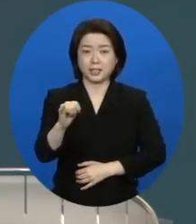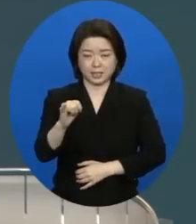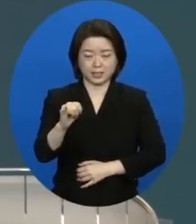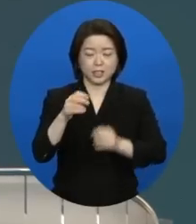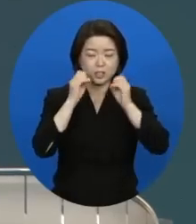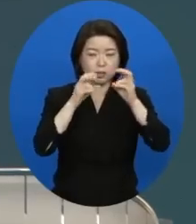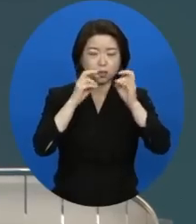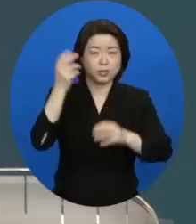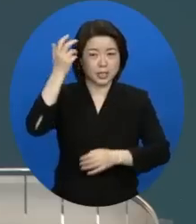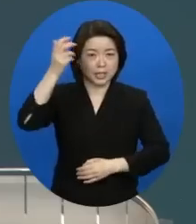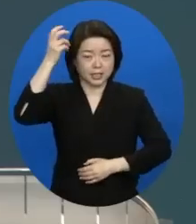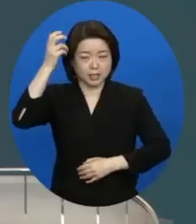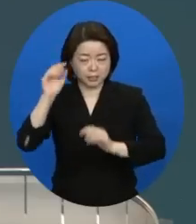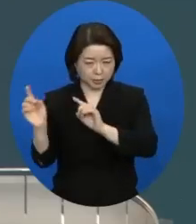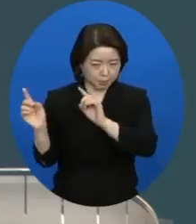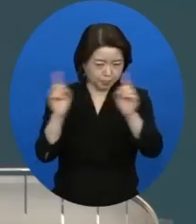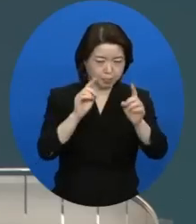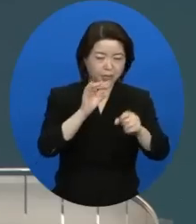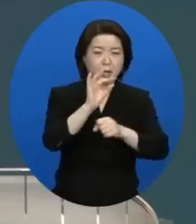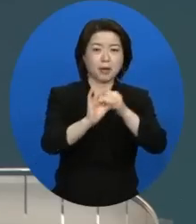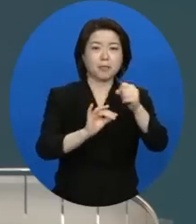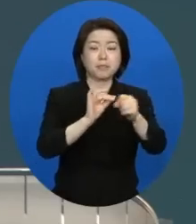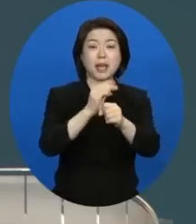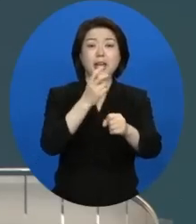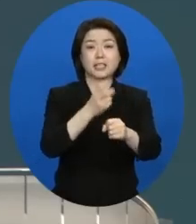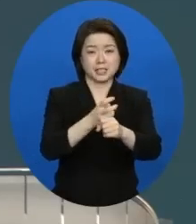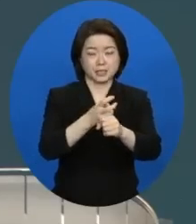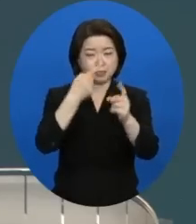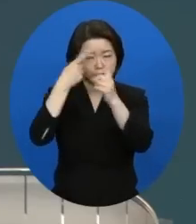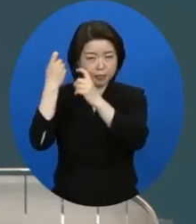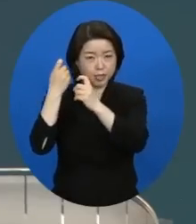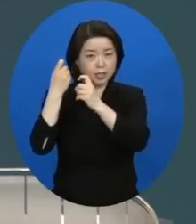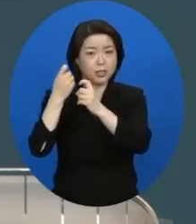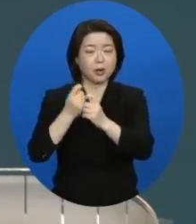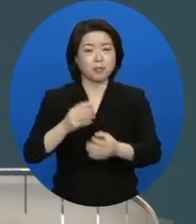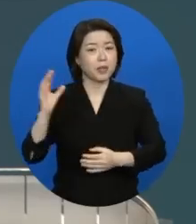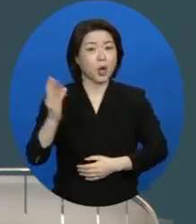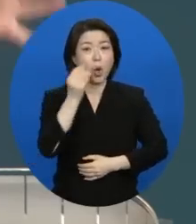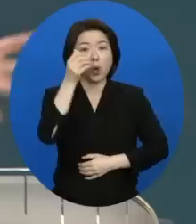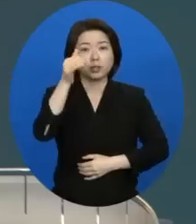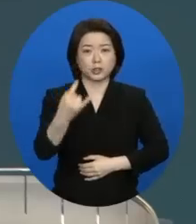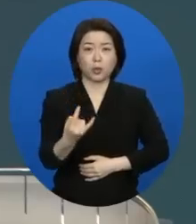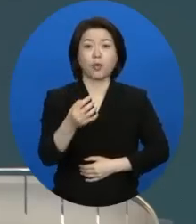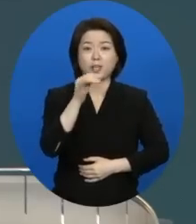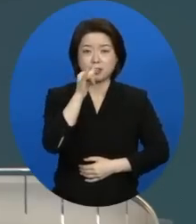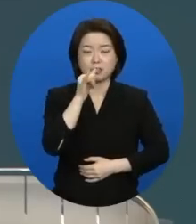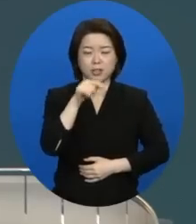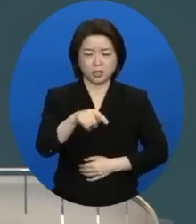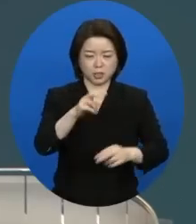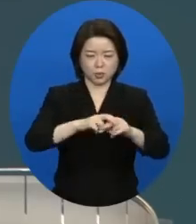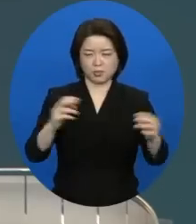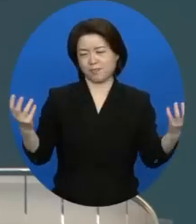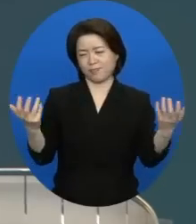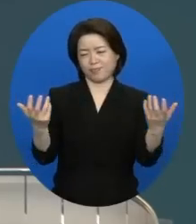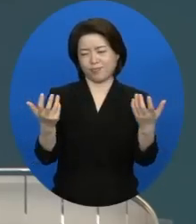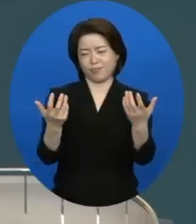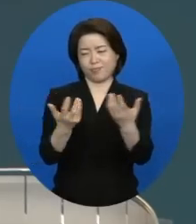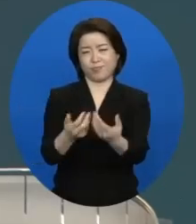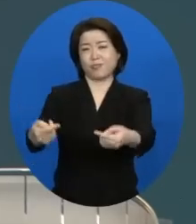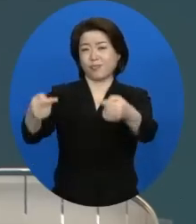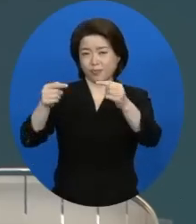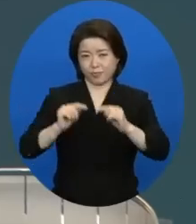각성 120주년 기념 성회를 열었습니다. 이 예배당이 꽉 찼어요.